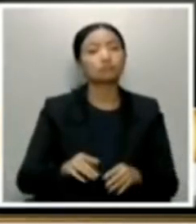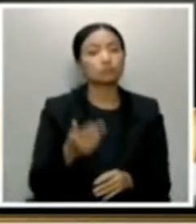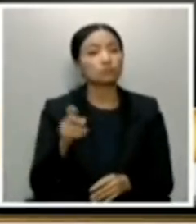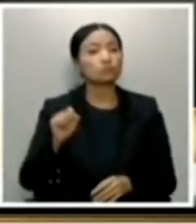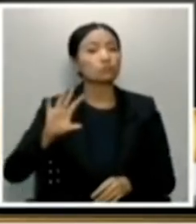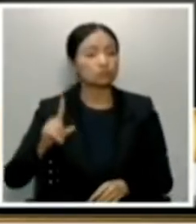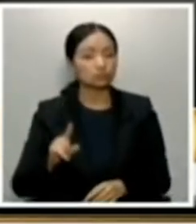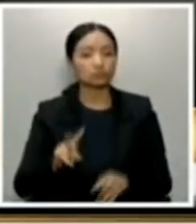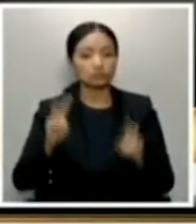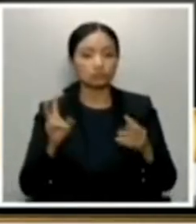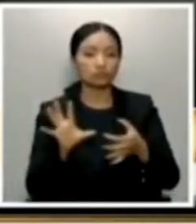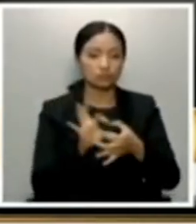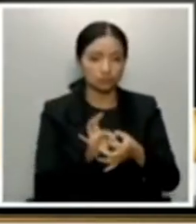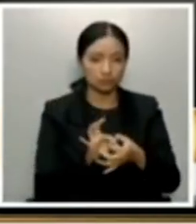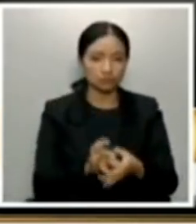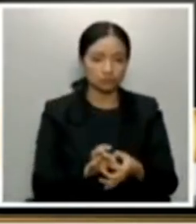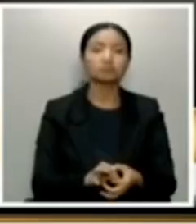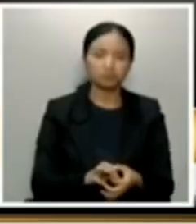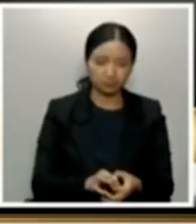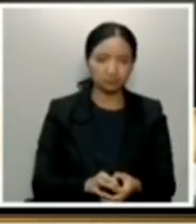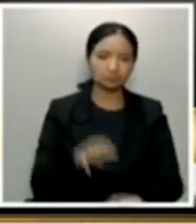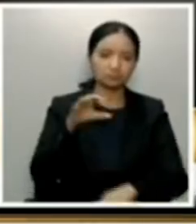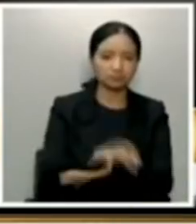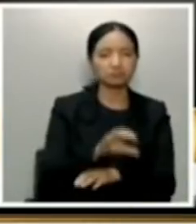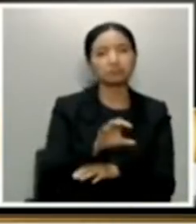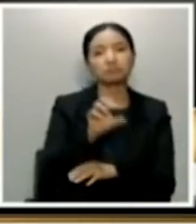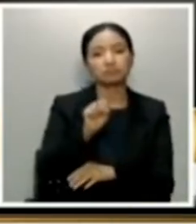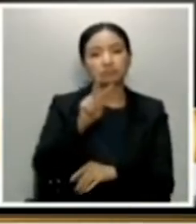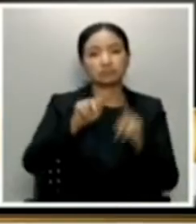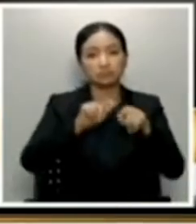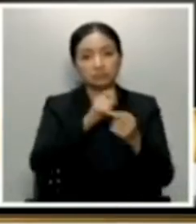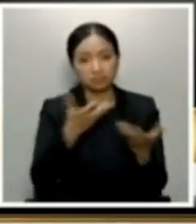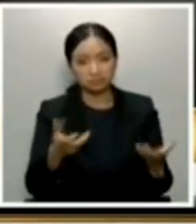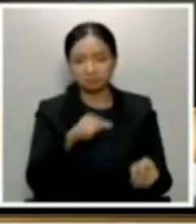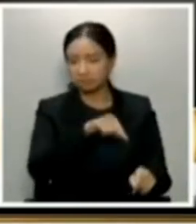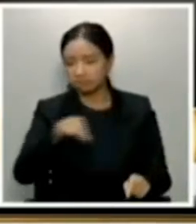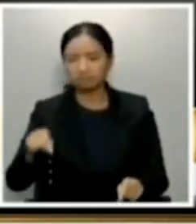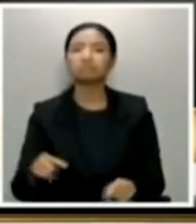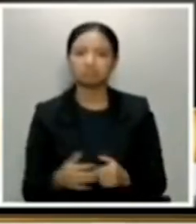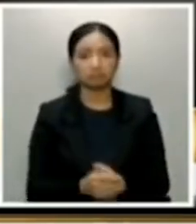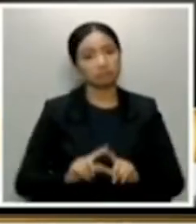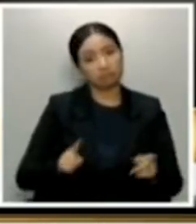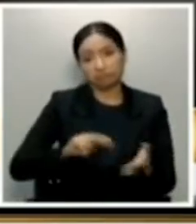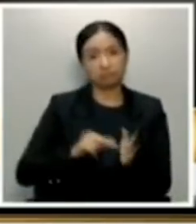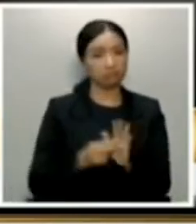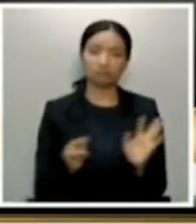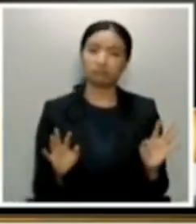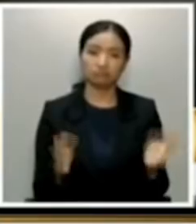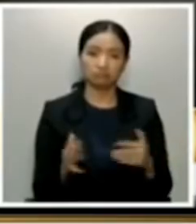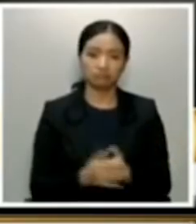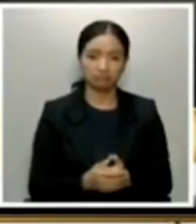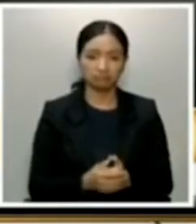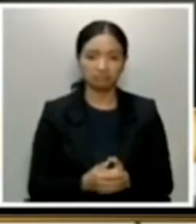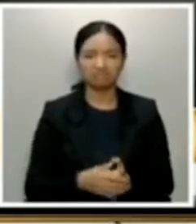การครอบงำสื่อไปหลายฉบับแต่ดิฉันจะบอกว่ามันไม่มีความหมายอะไรเลยเป็นการป